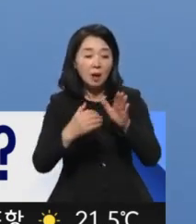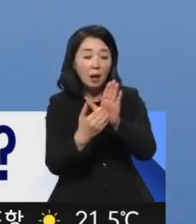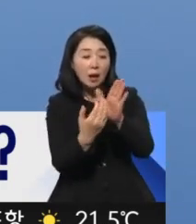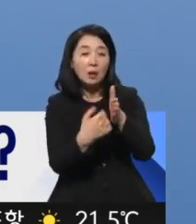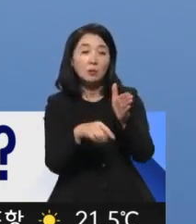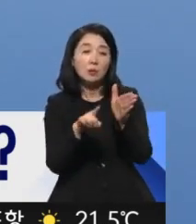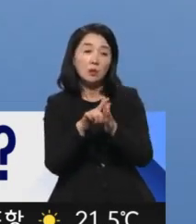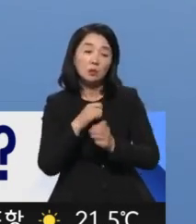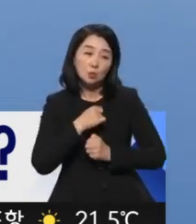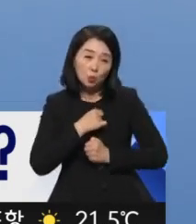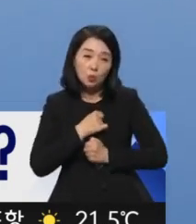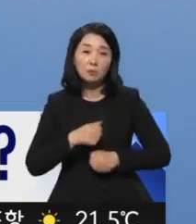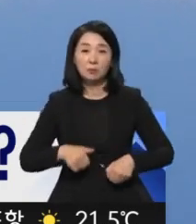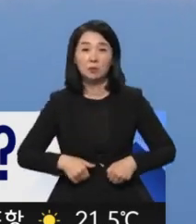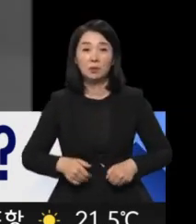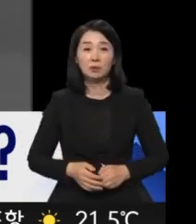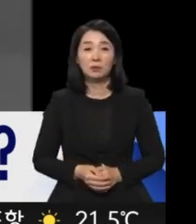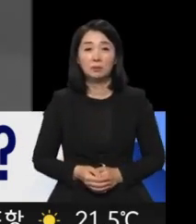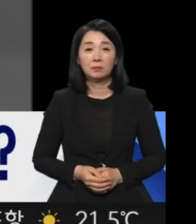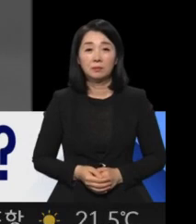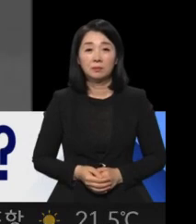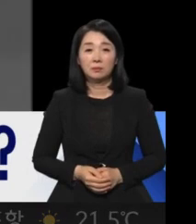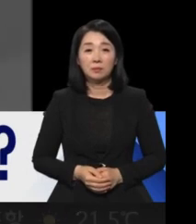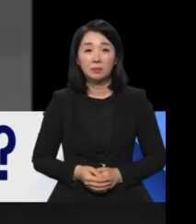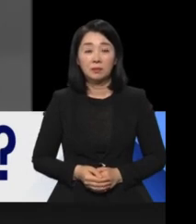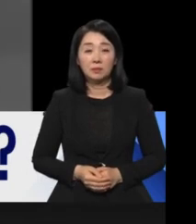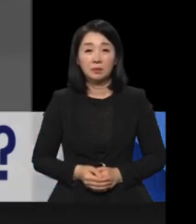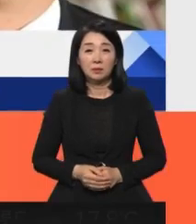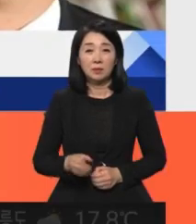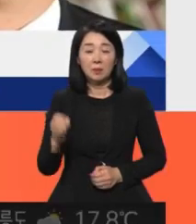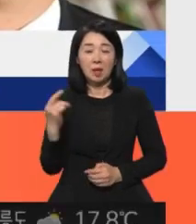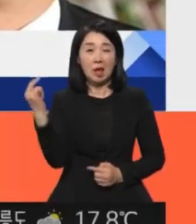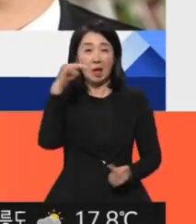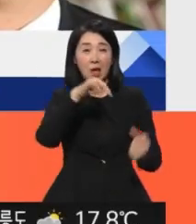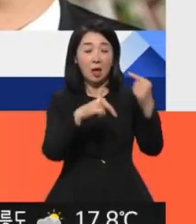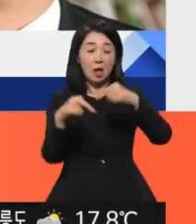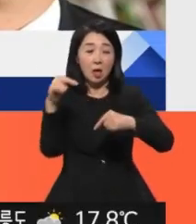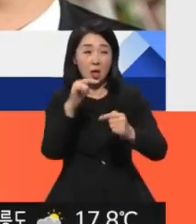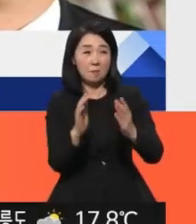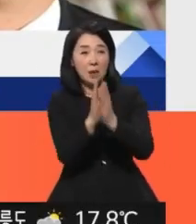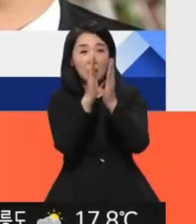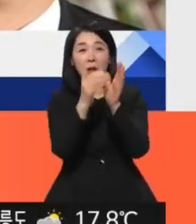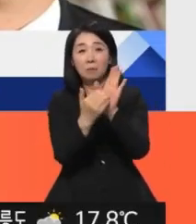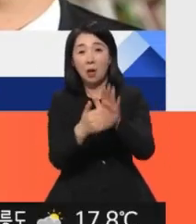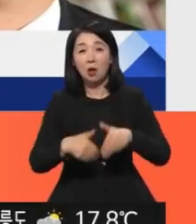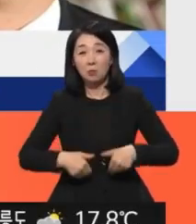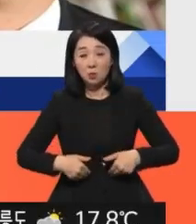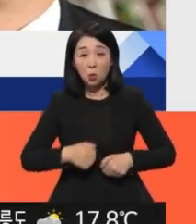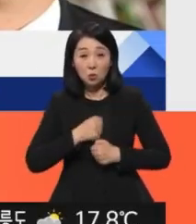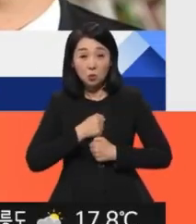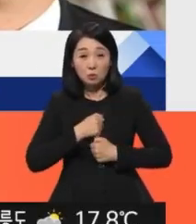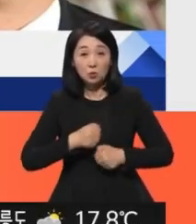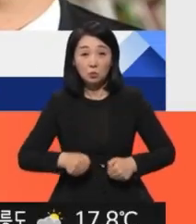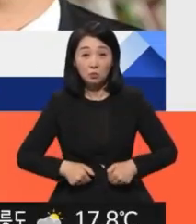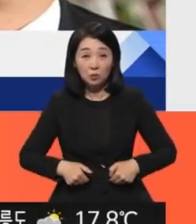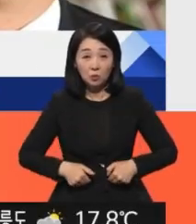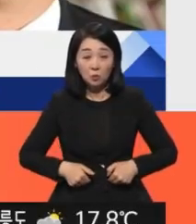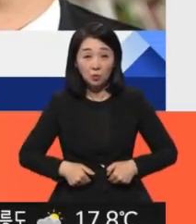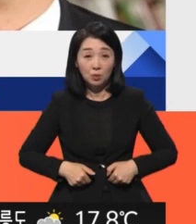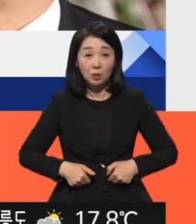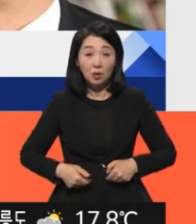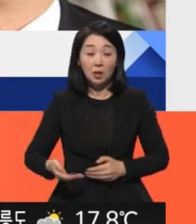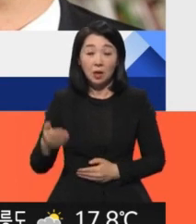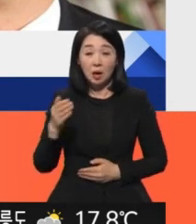이렇게 저는 보고 있습니다. 네. 자, 우발적인 충돌을 막아야 되는데, 이제 네네. 신중해야 되겠지만, 조금 더 어떻게